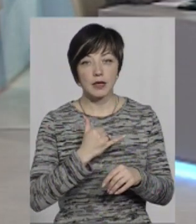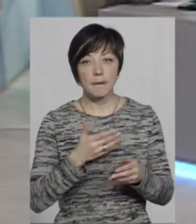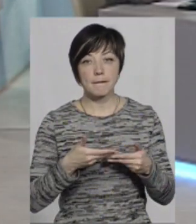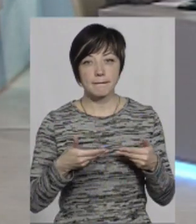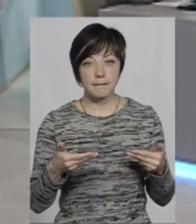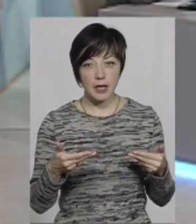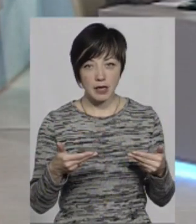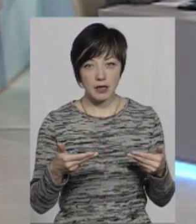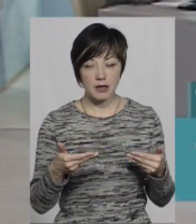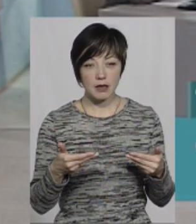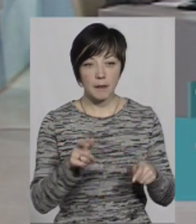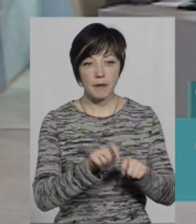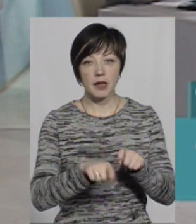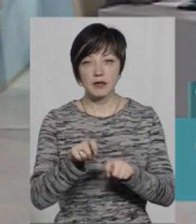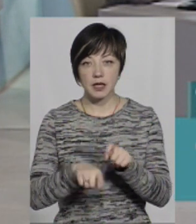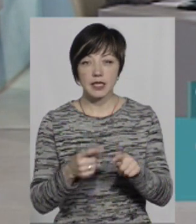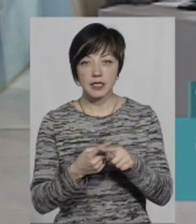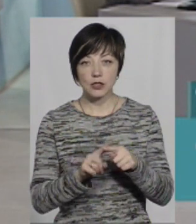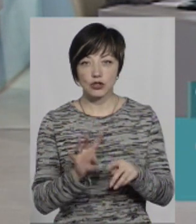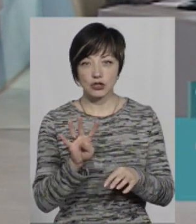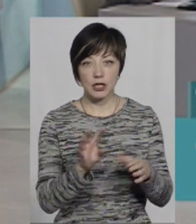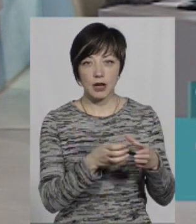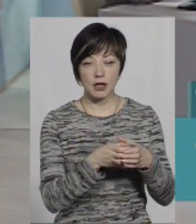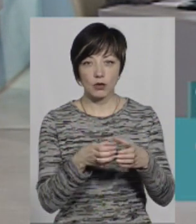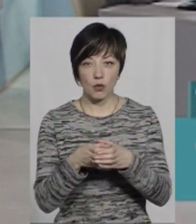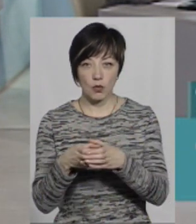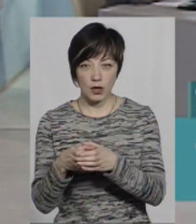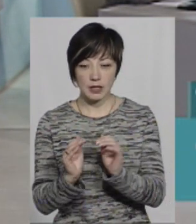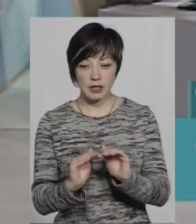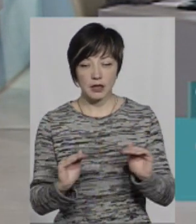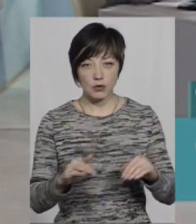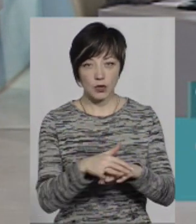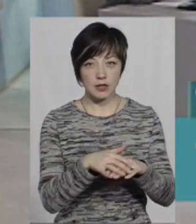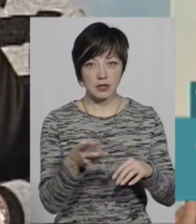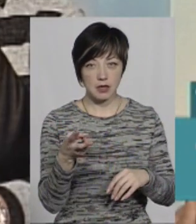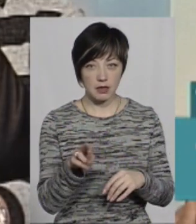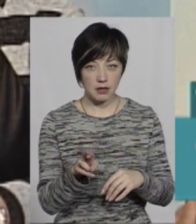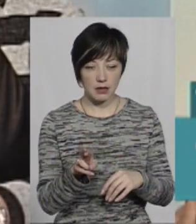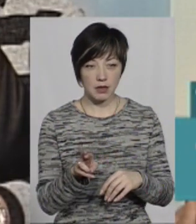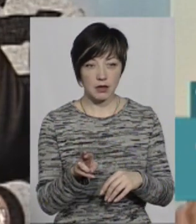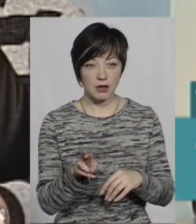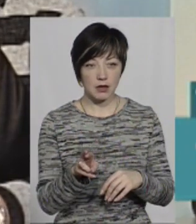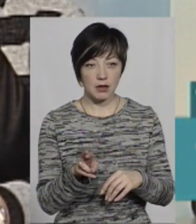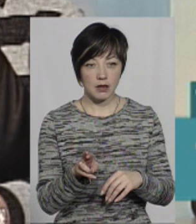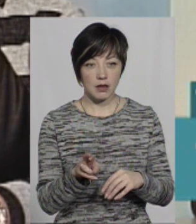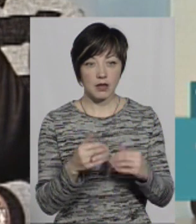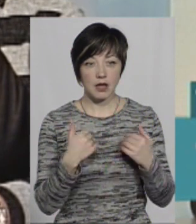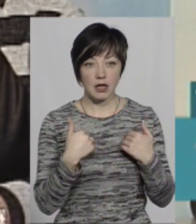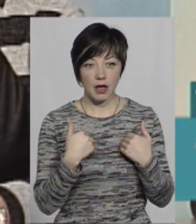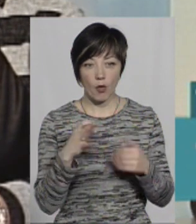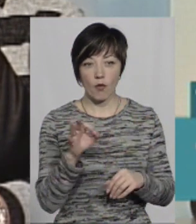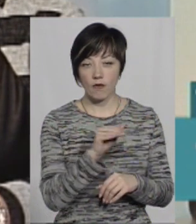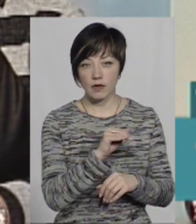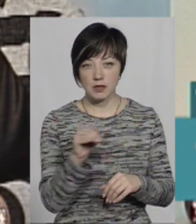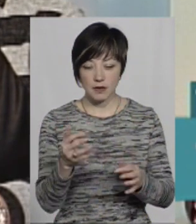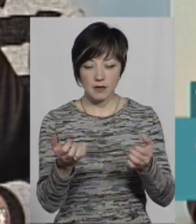ми, значить, моніторуємо саме оці 4 категорії дитячого населення. То я от буквально